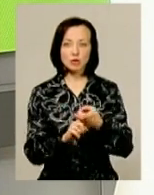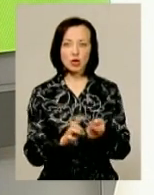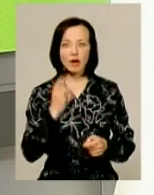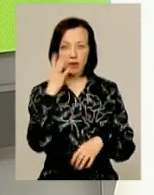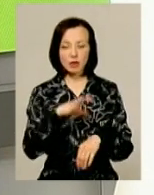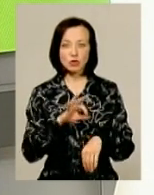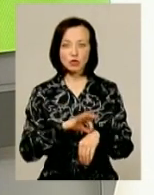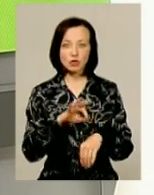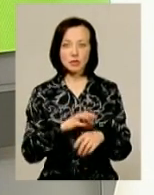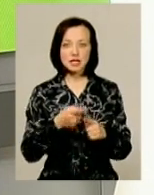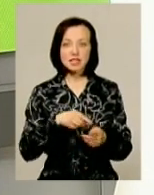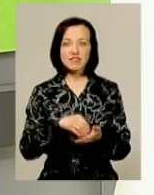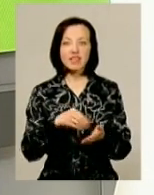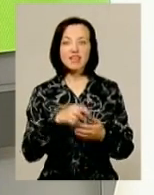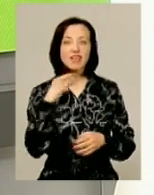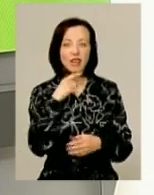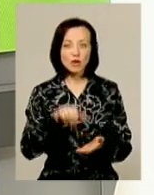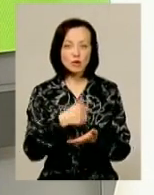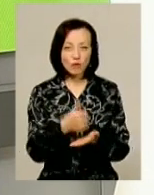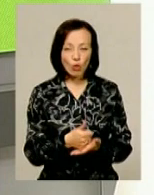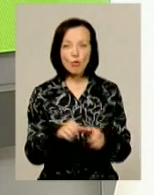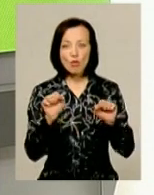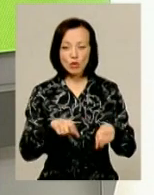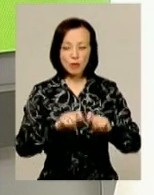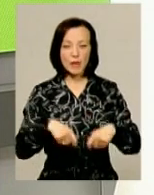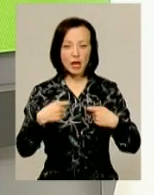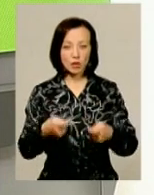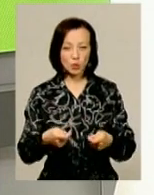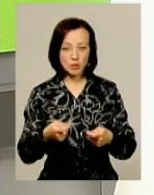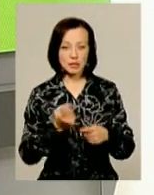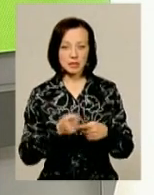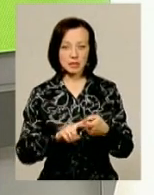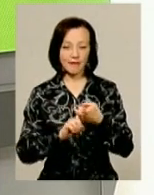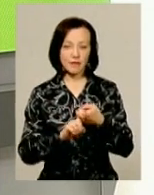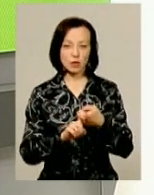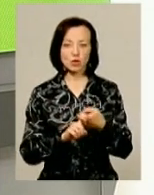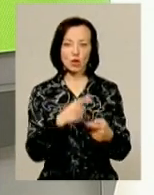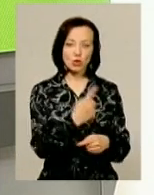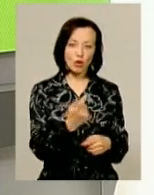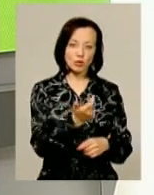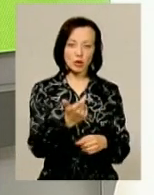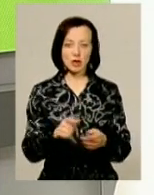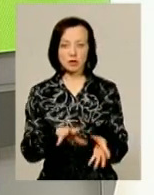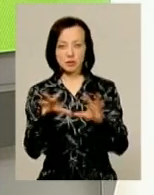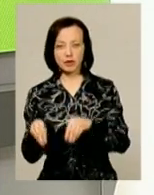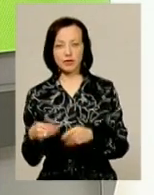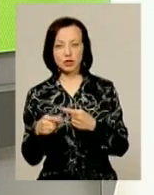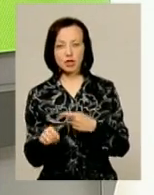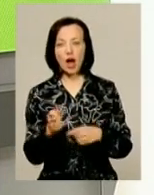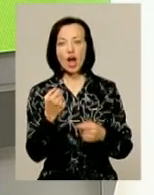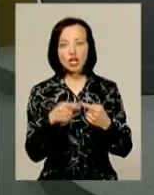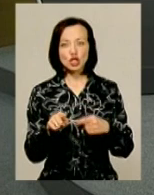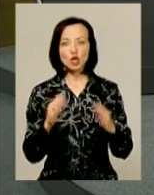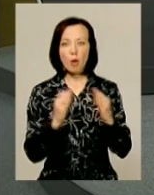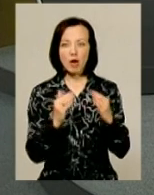африканської чуми, це свинина в основному, mm-hmm. можуть переносити цей вірус з одного господарства в інше. А щодо інших